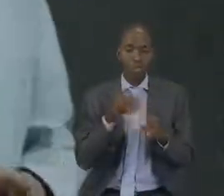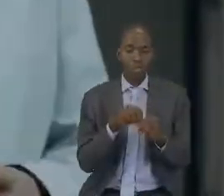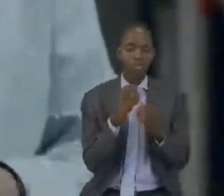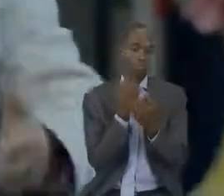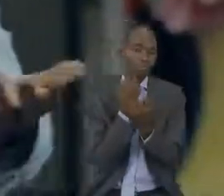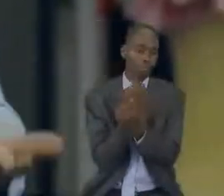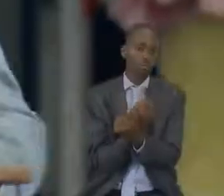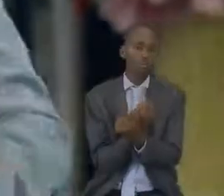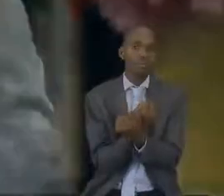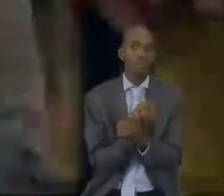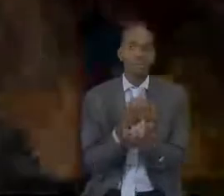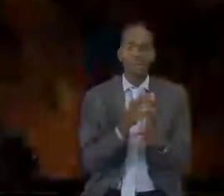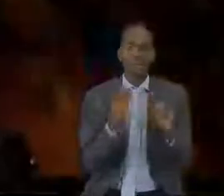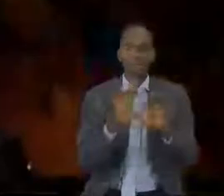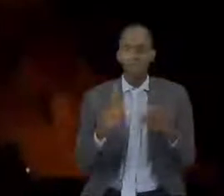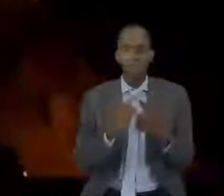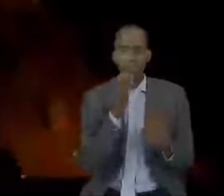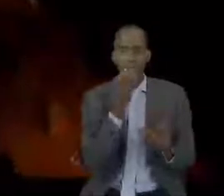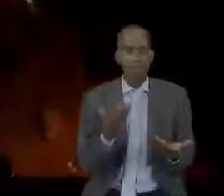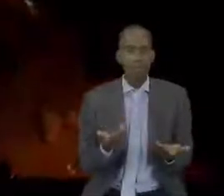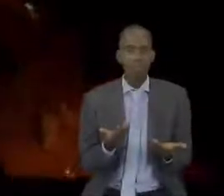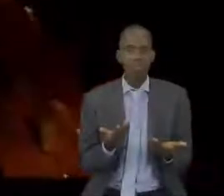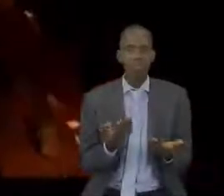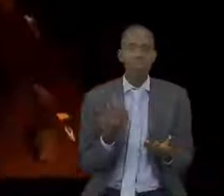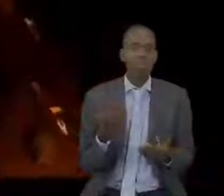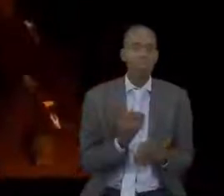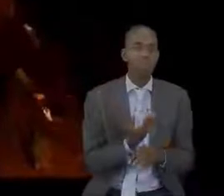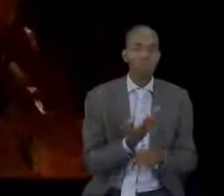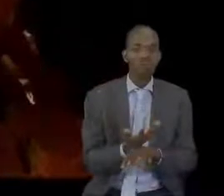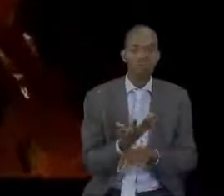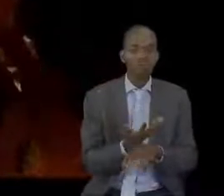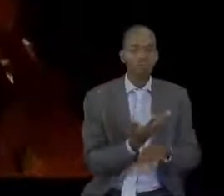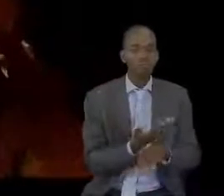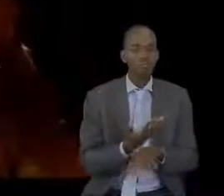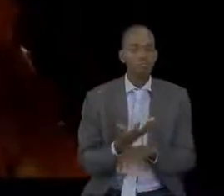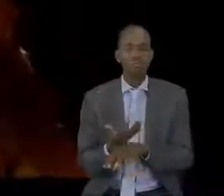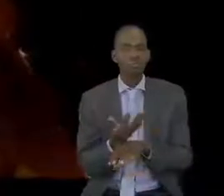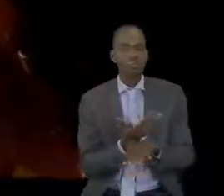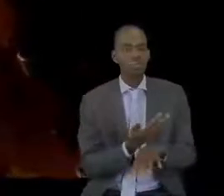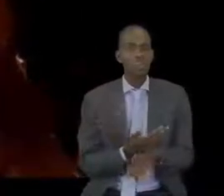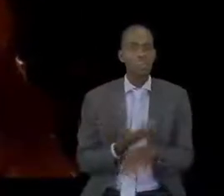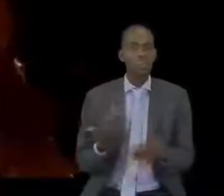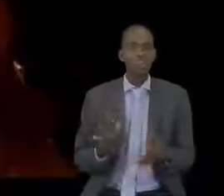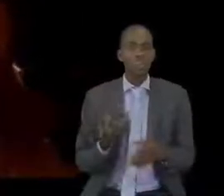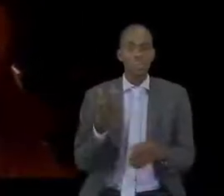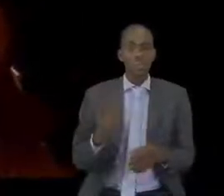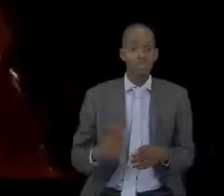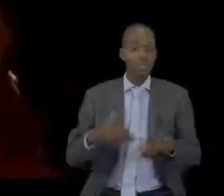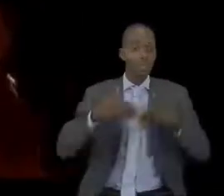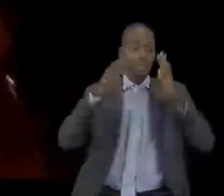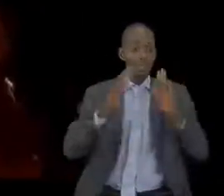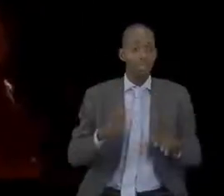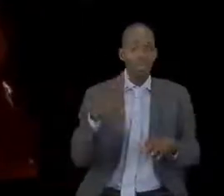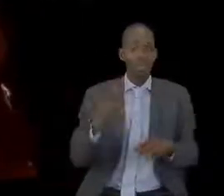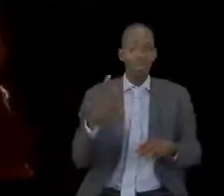Il n'y a rien à manger. Il mendie seulement les esclaves, les maîtres des esclaves. Est-ce que je